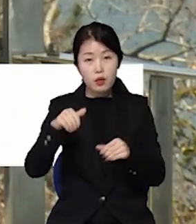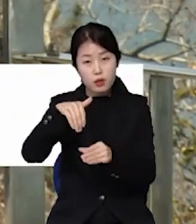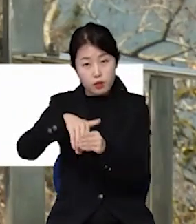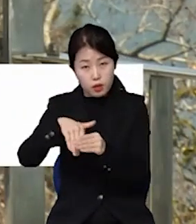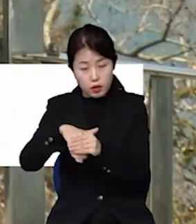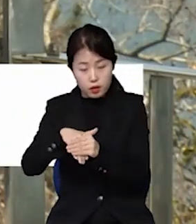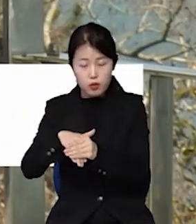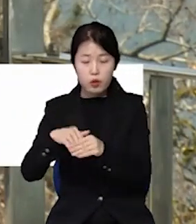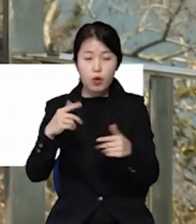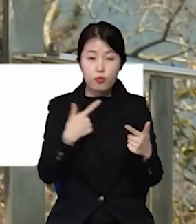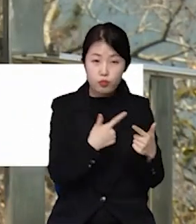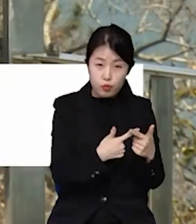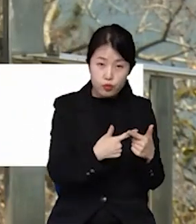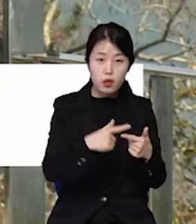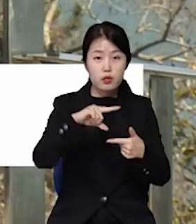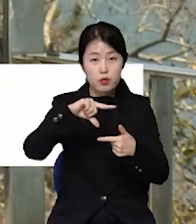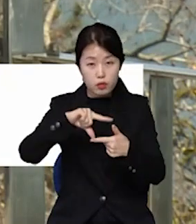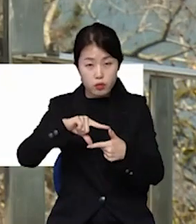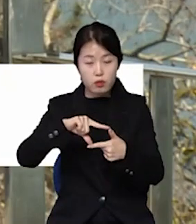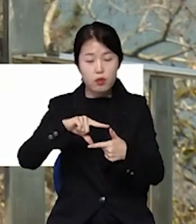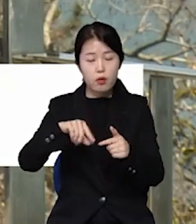전남과 부산, 경남이 함께하는